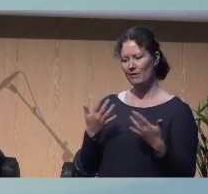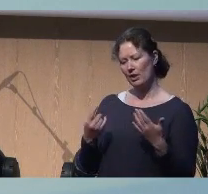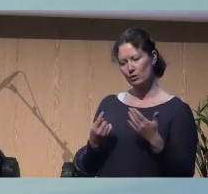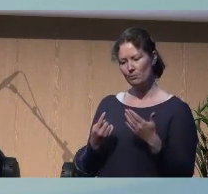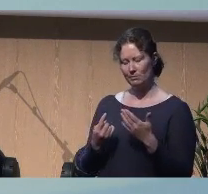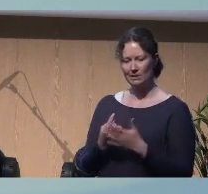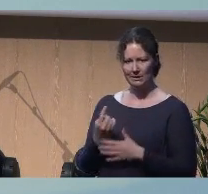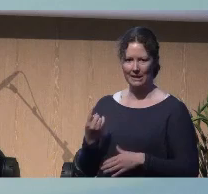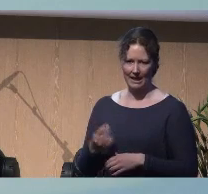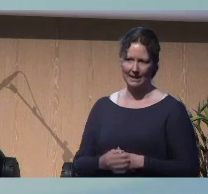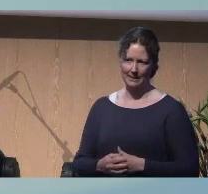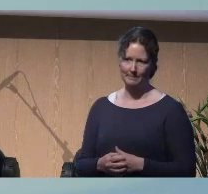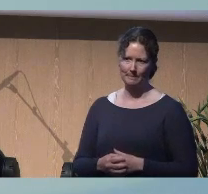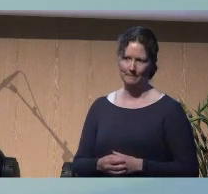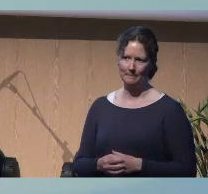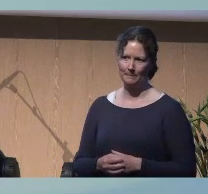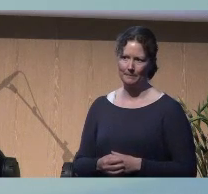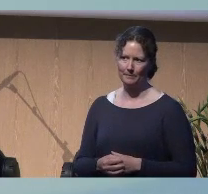skjer.